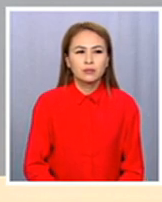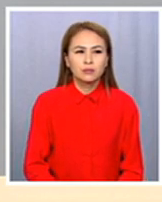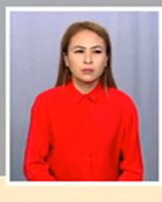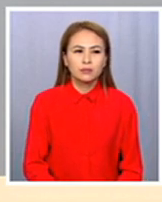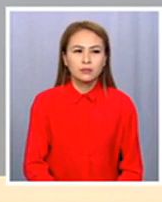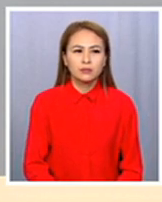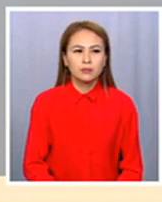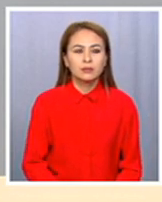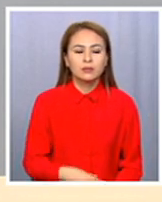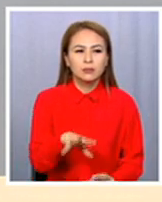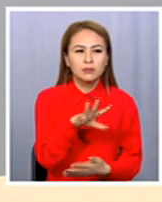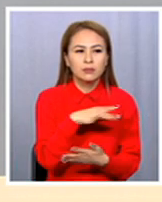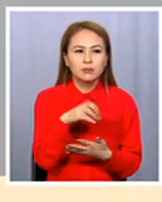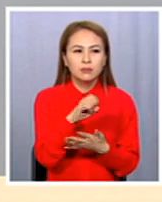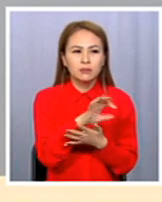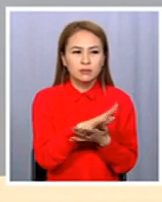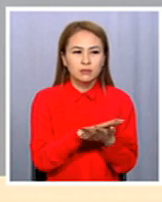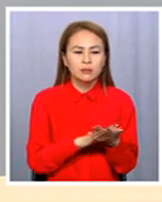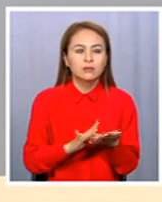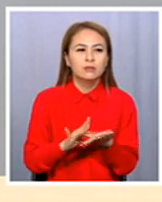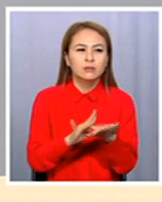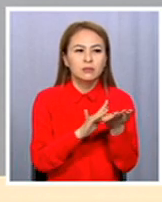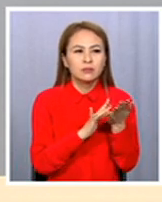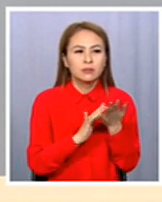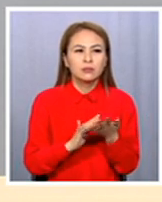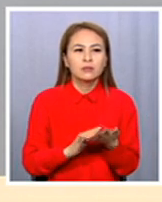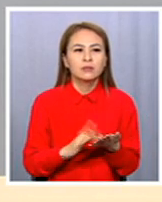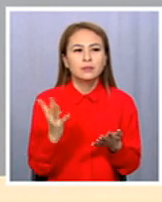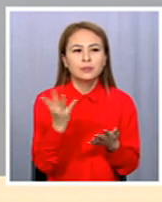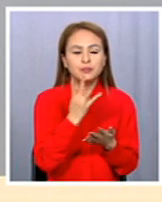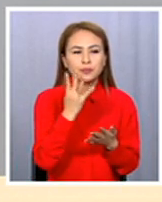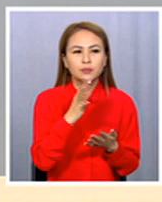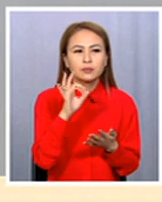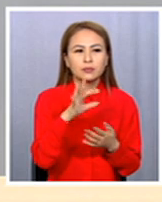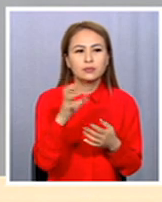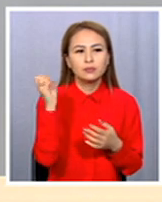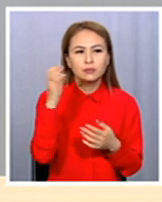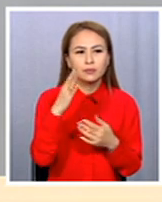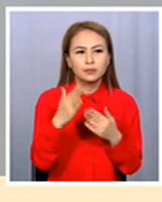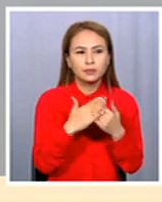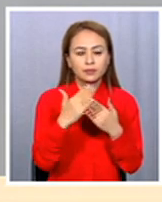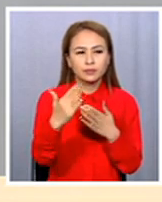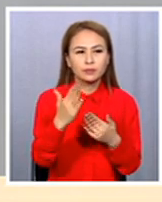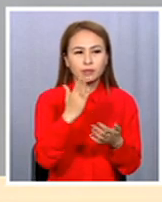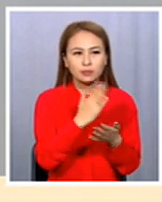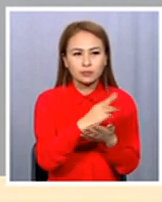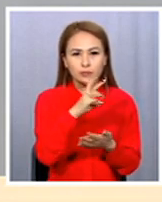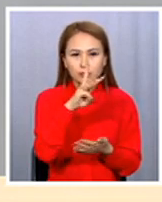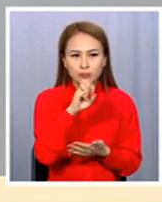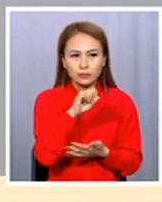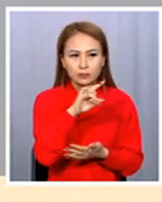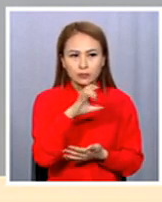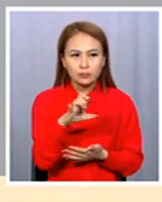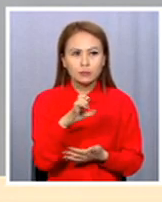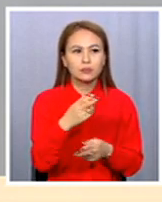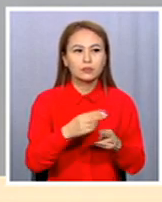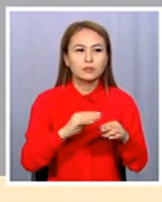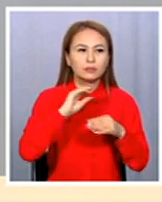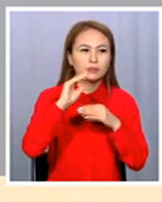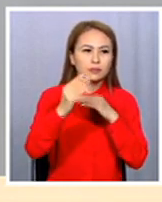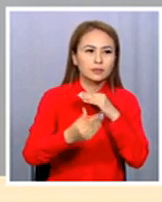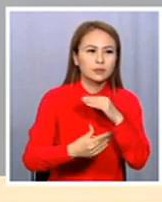Мы продолжаем наше путешествие. Четвертой от Солнца находится планета Марс. Поверхность